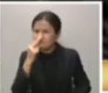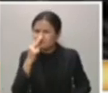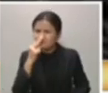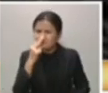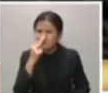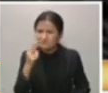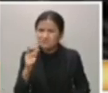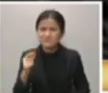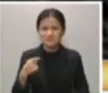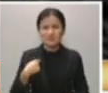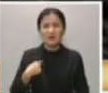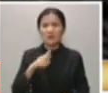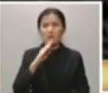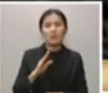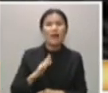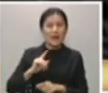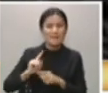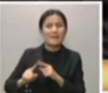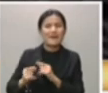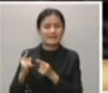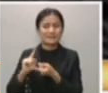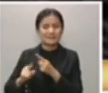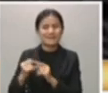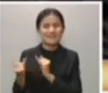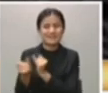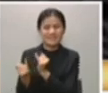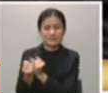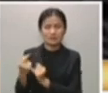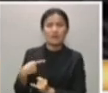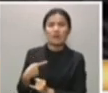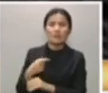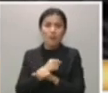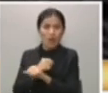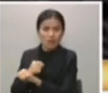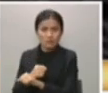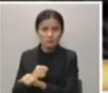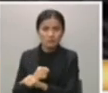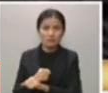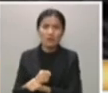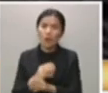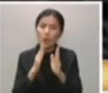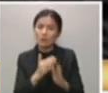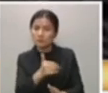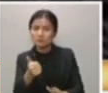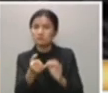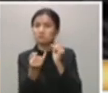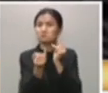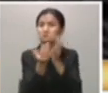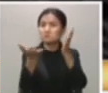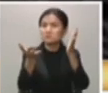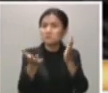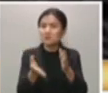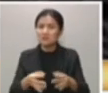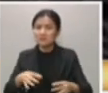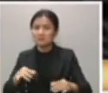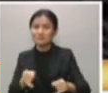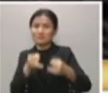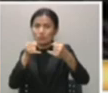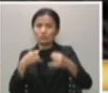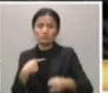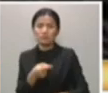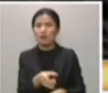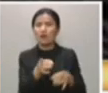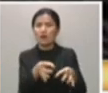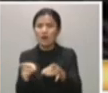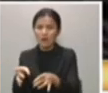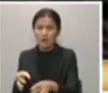ป็นเรื่องถูกทำเรื่องผิดปกติให้เป็นเรื่องปกติซึ่งเป็นเรื่องที่รุนแรงต่อบรรทัดฐาน